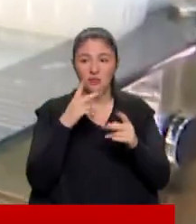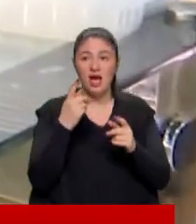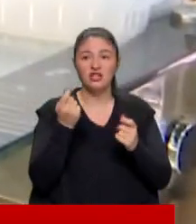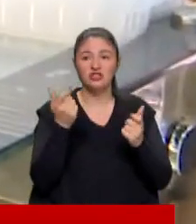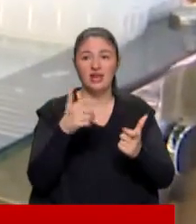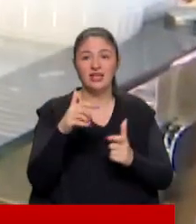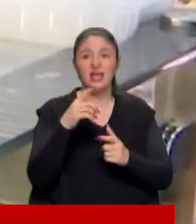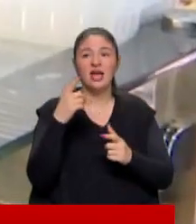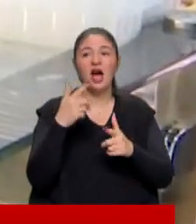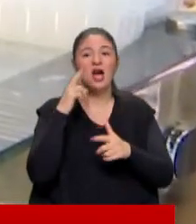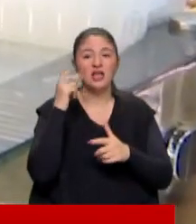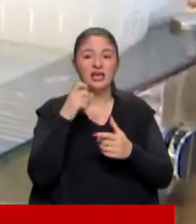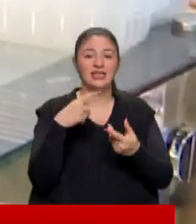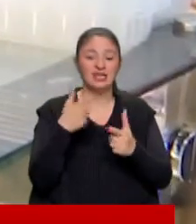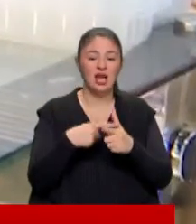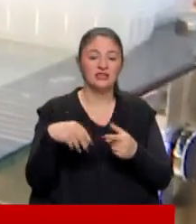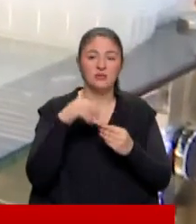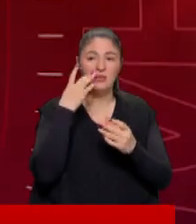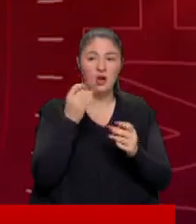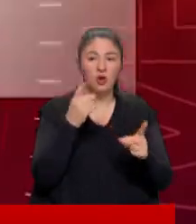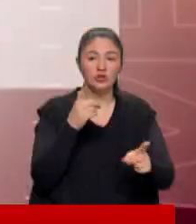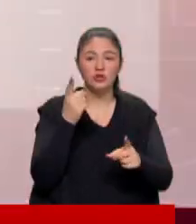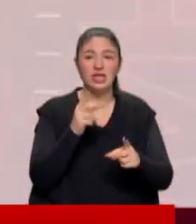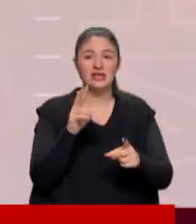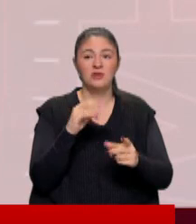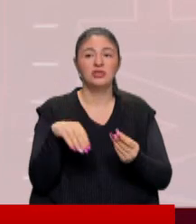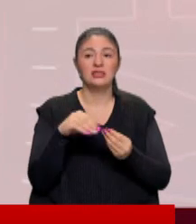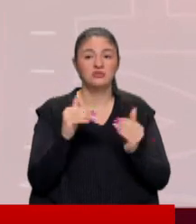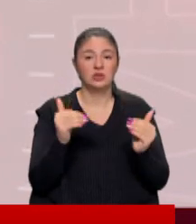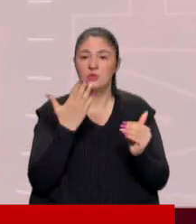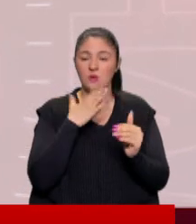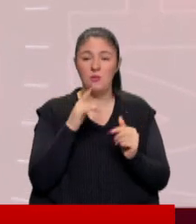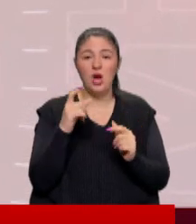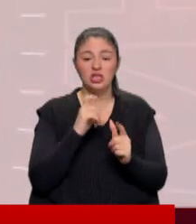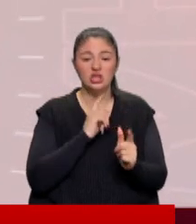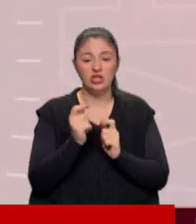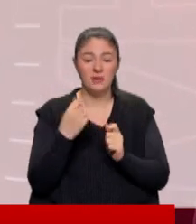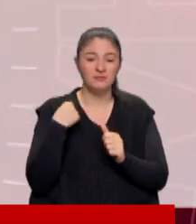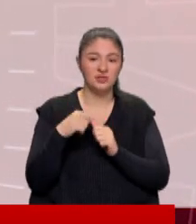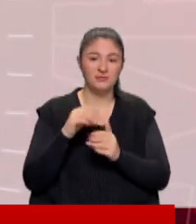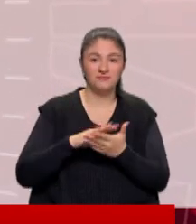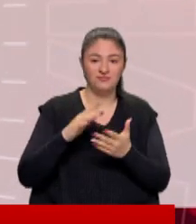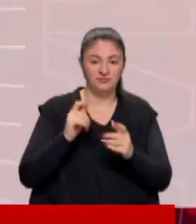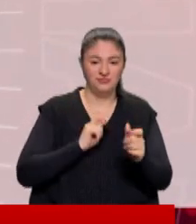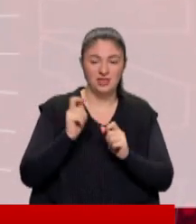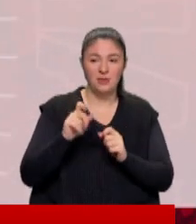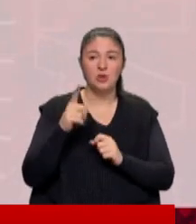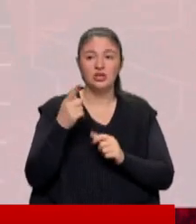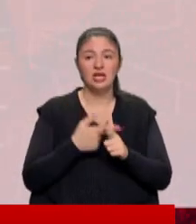Aralık ayı kira zammı da belli oldu. Konutlardaki gibi %25'lik zam sınırı yok. Bu ay sözleşmesini yenileyen esnafın